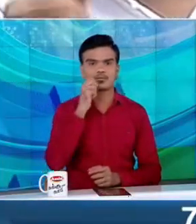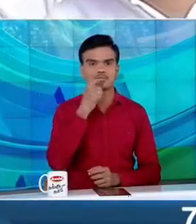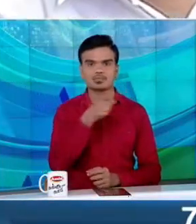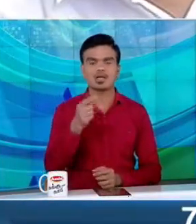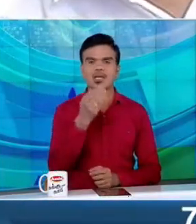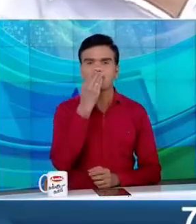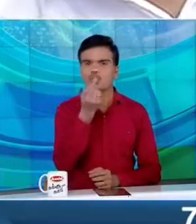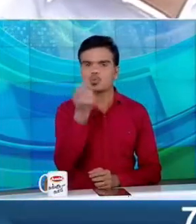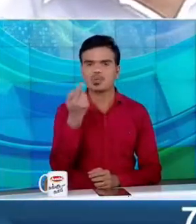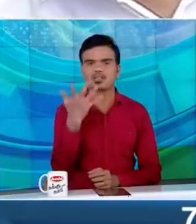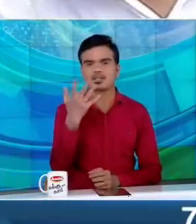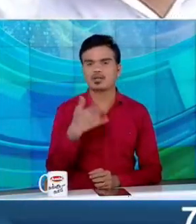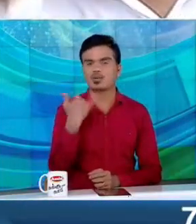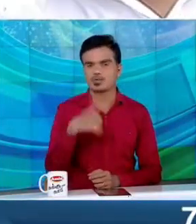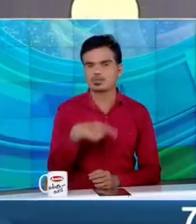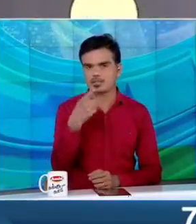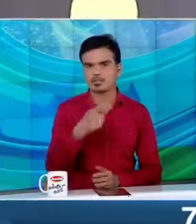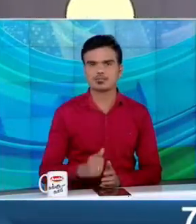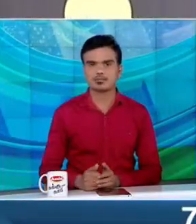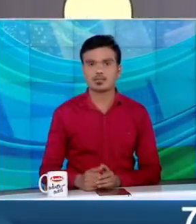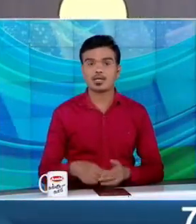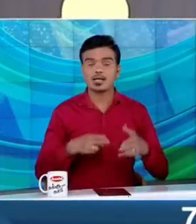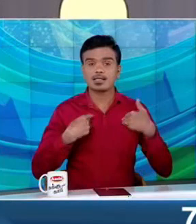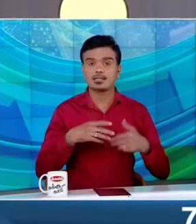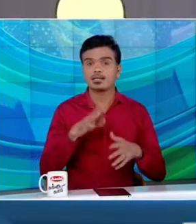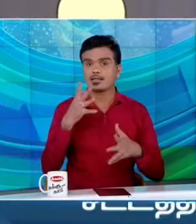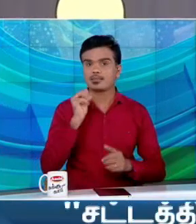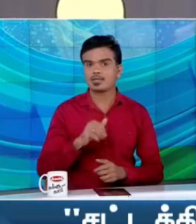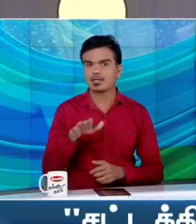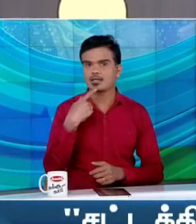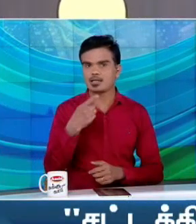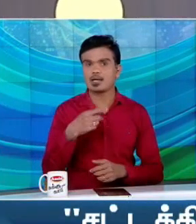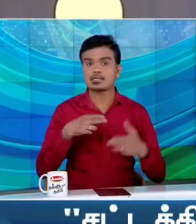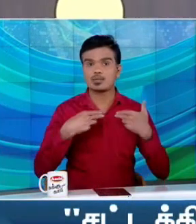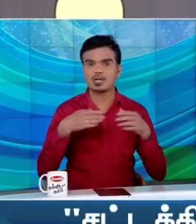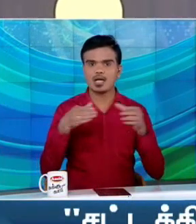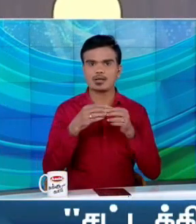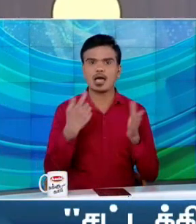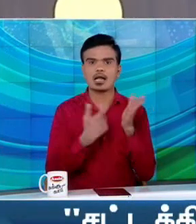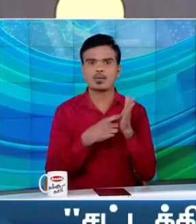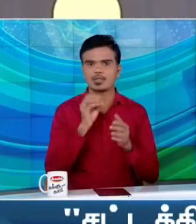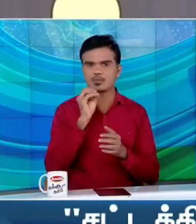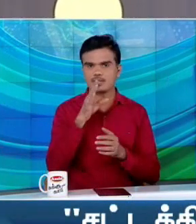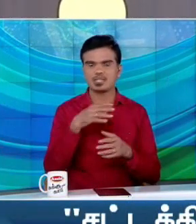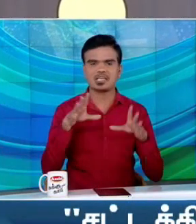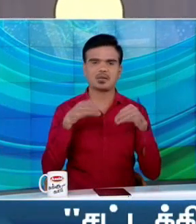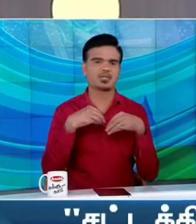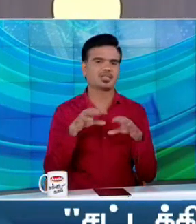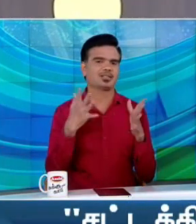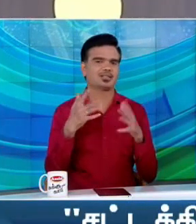பேரில் இஸ்லாமியர் ஒருவர் கூட இல்லை என குற்றம் சாட்டினார். சட்டத்தில் இடம் இல்லை என சட்டத்துறை அமைச்சர் ரகுபதி